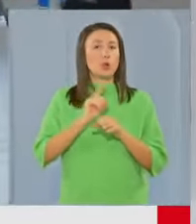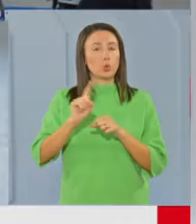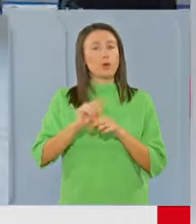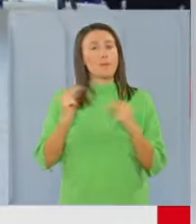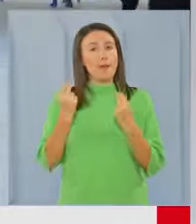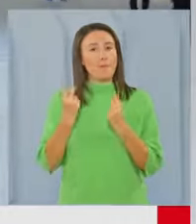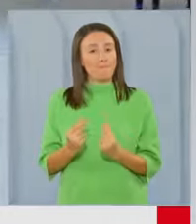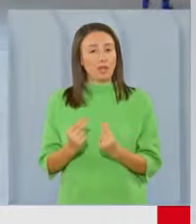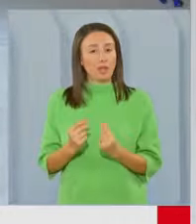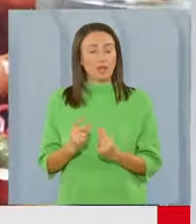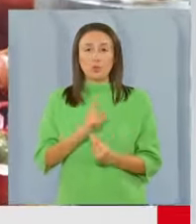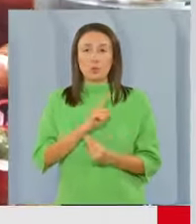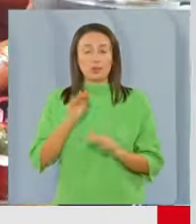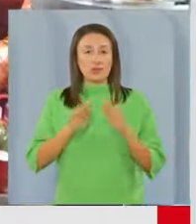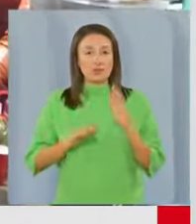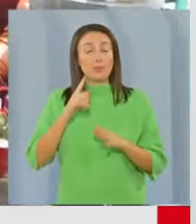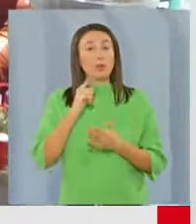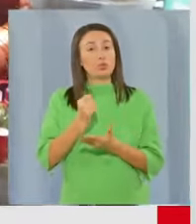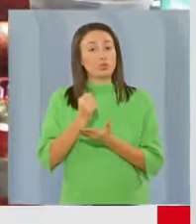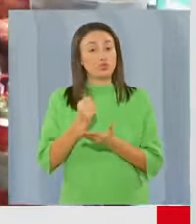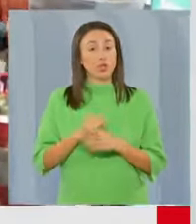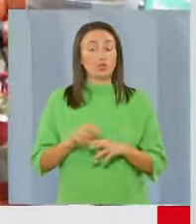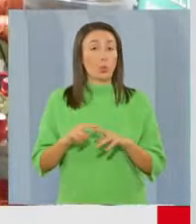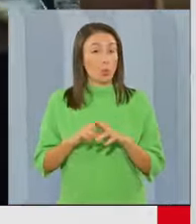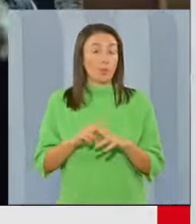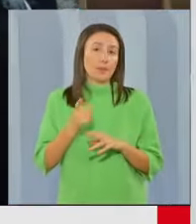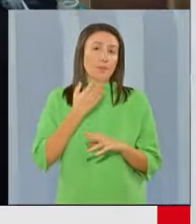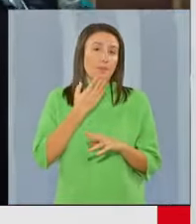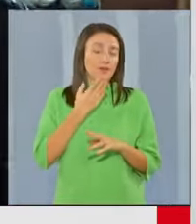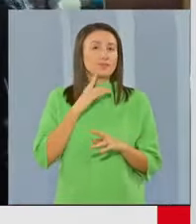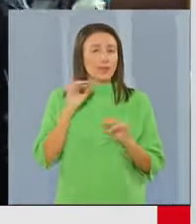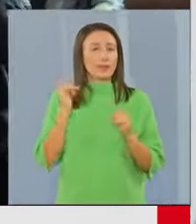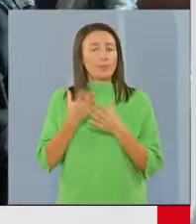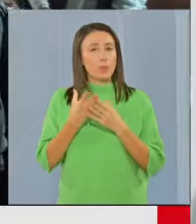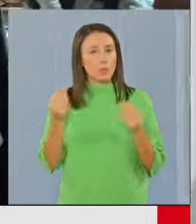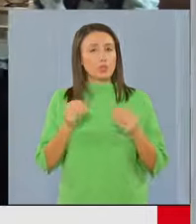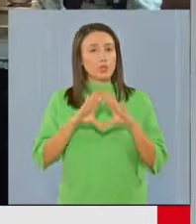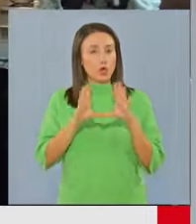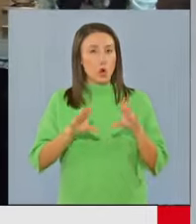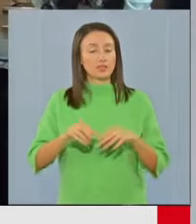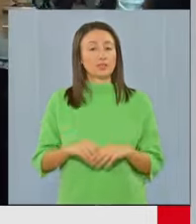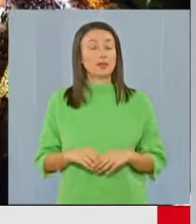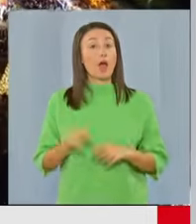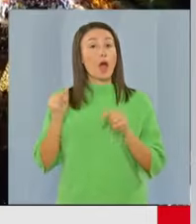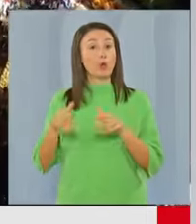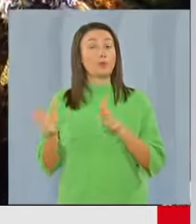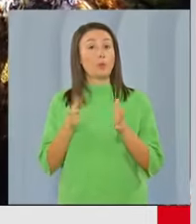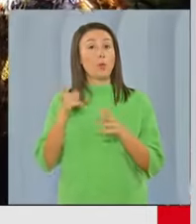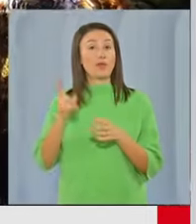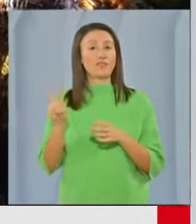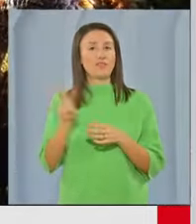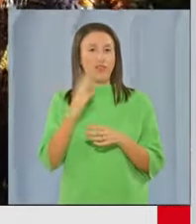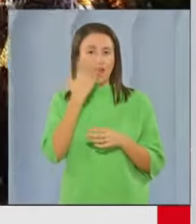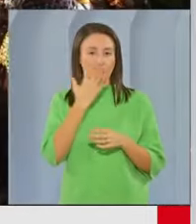vor sta mai mai bine Și nu ți vei destabiliza bugetul așa cum Din păcate se întâmplă cu mulți cu mulți români Da acum în perioada asta cu Black